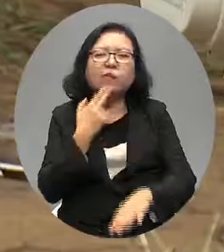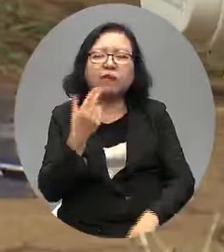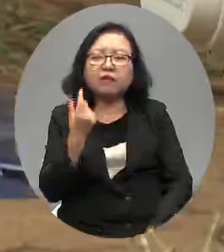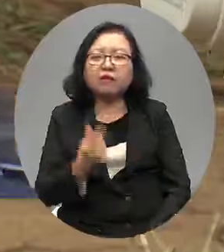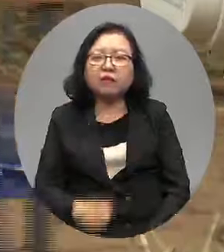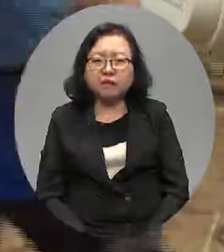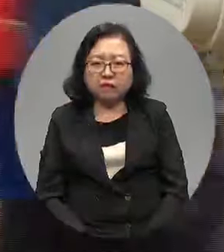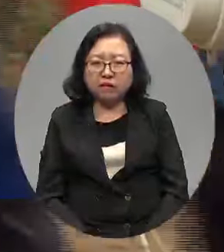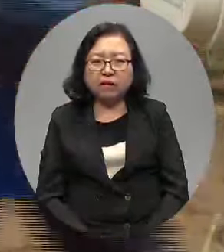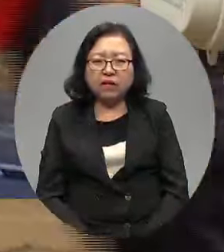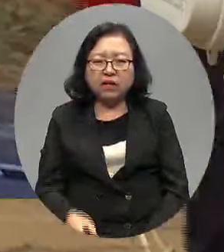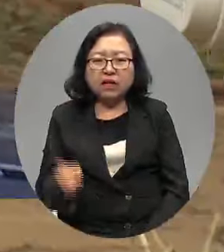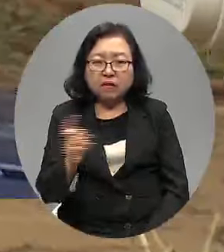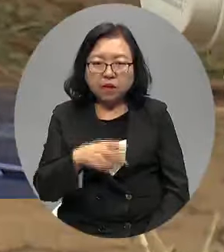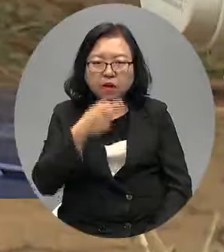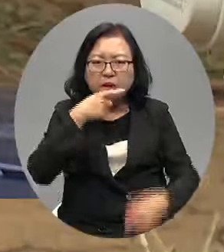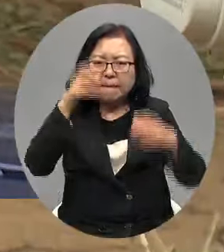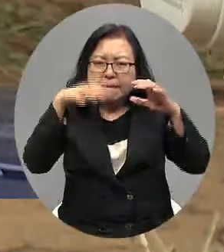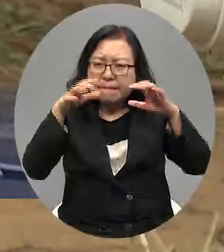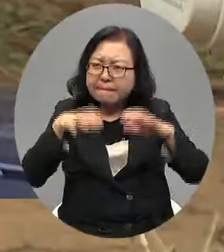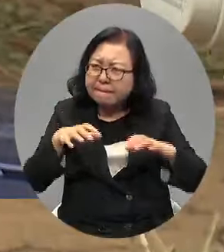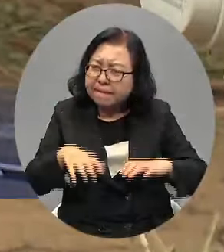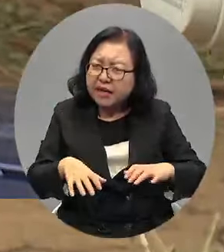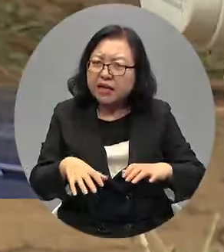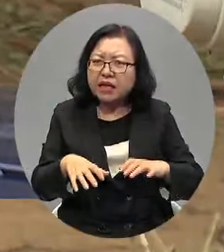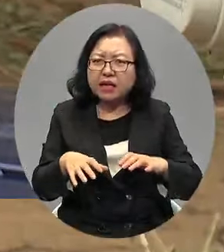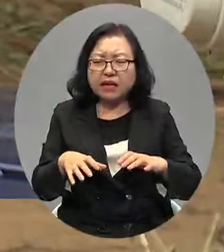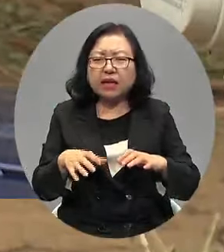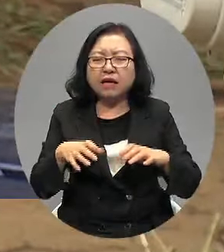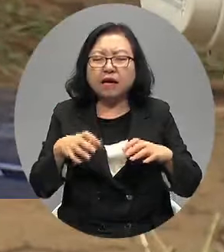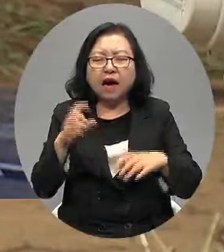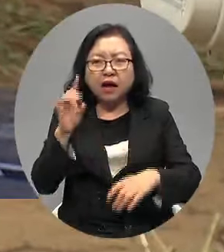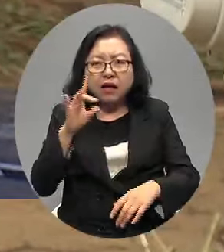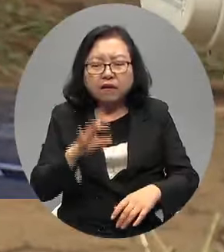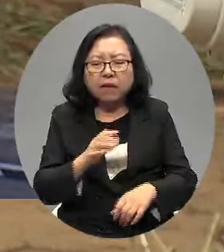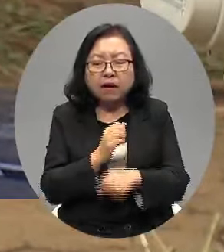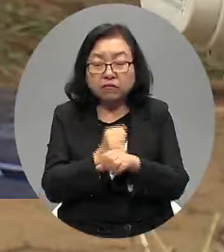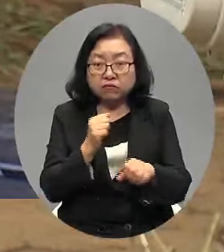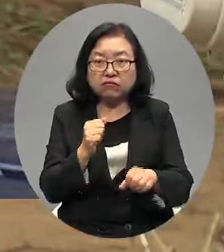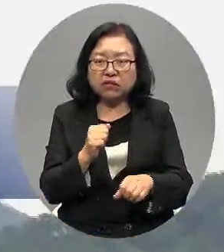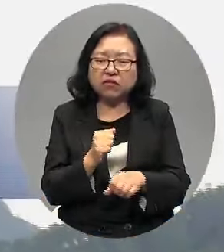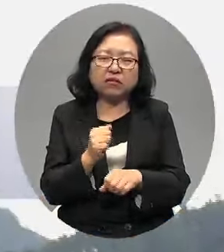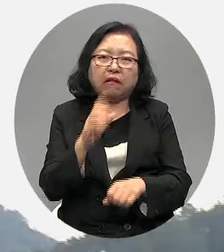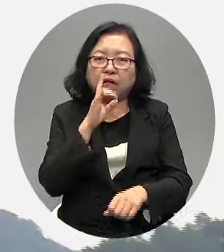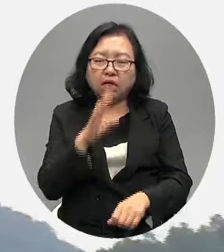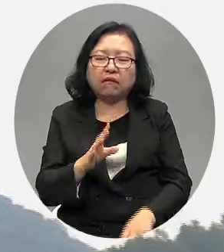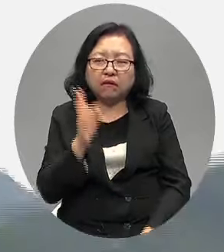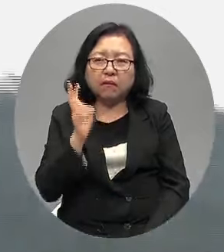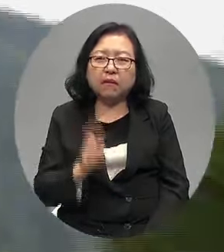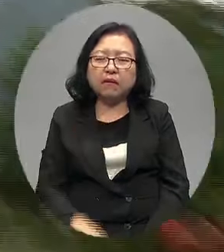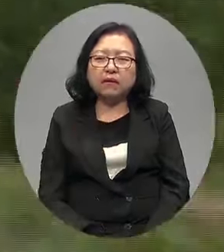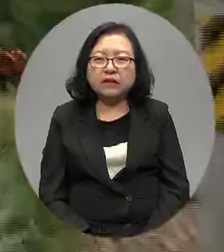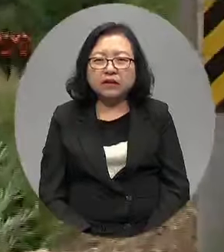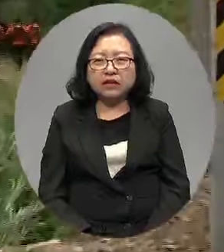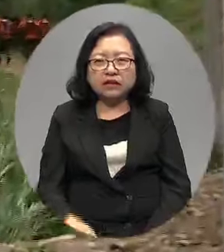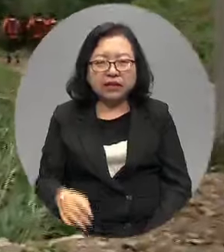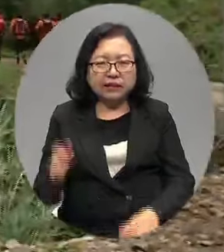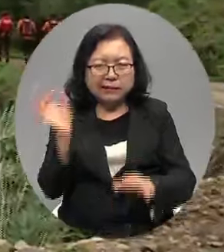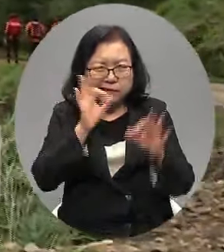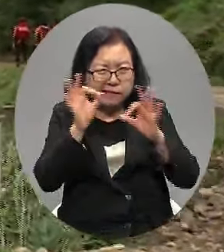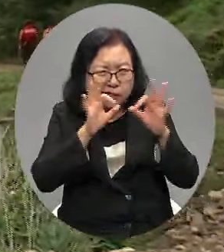뭐 이렇게 될 일이 없죠. 저수지가 안 터졌으면 뭐 아무 피해가 없는 거지. 실종자 수색